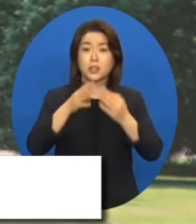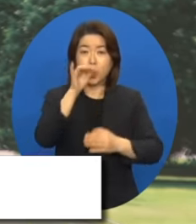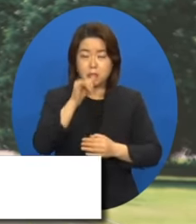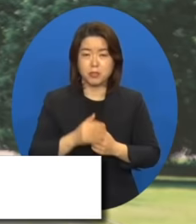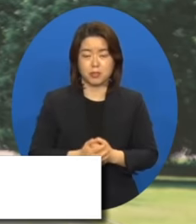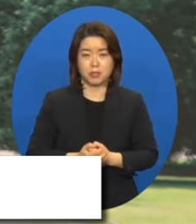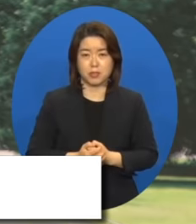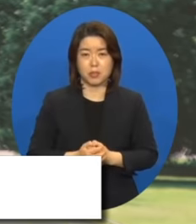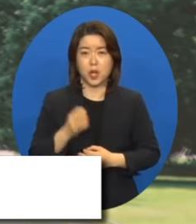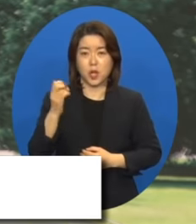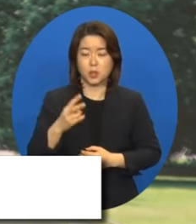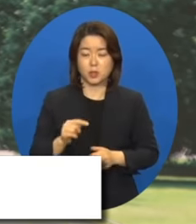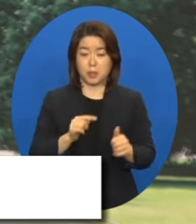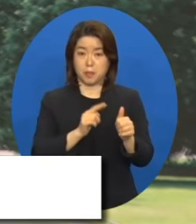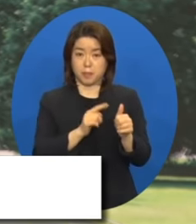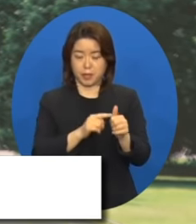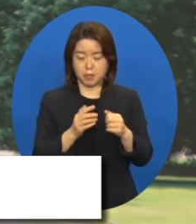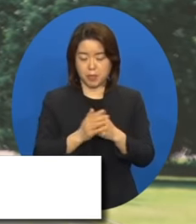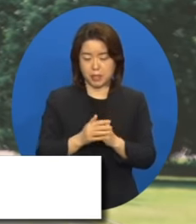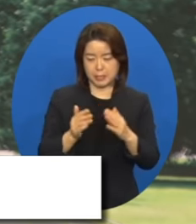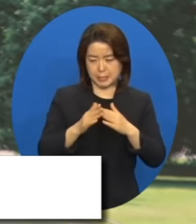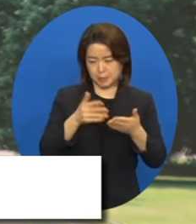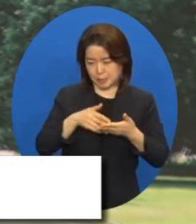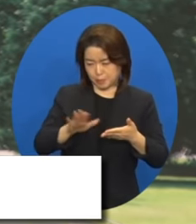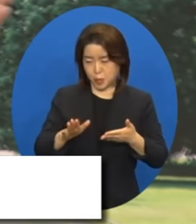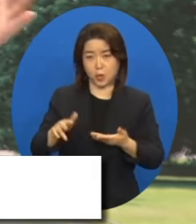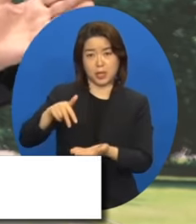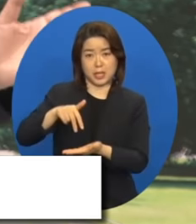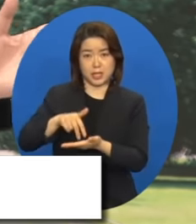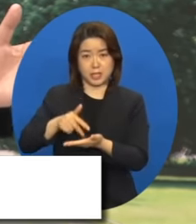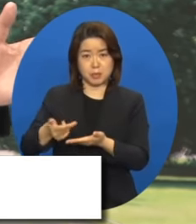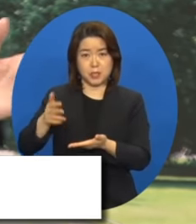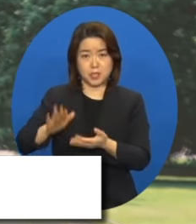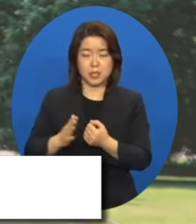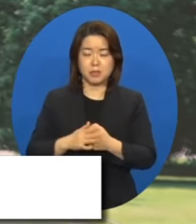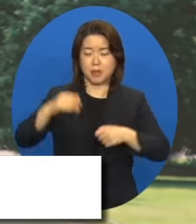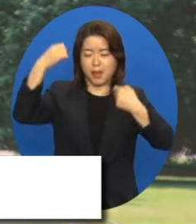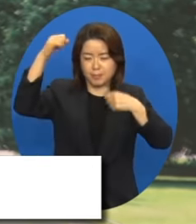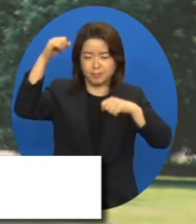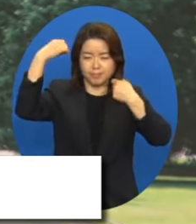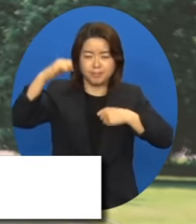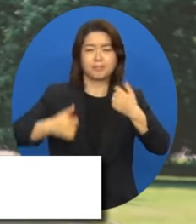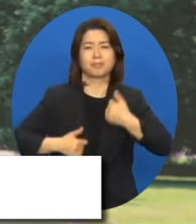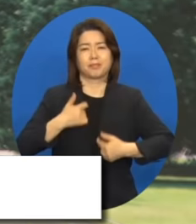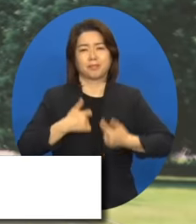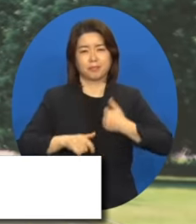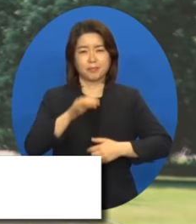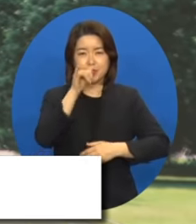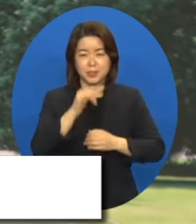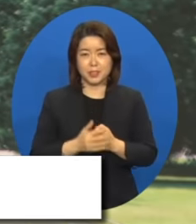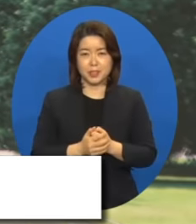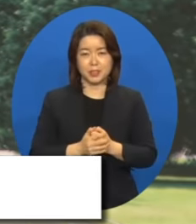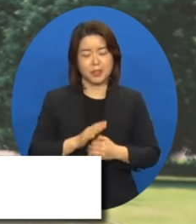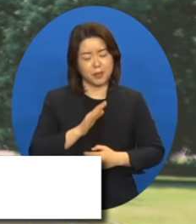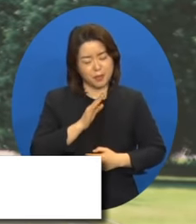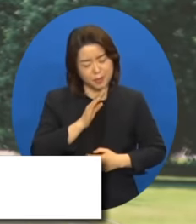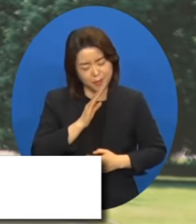그리고는 남편에게 쫓겨난 신세면서도 춤을 추면서 기뻐했어요. 그렇게